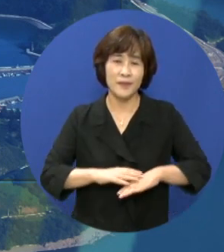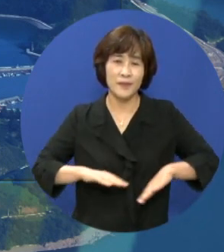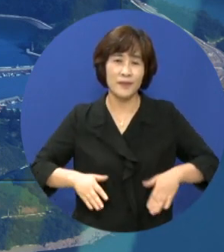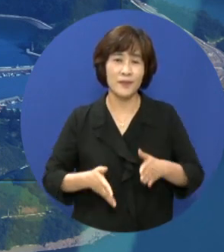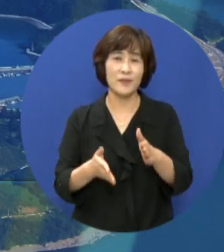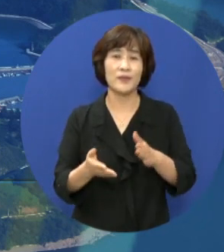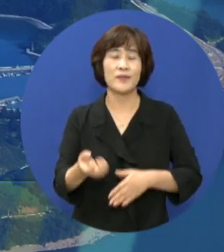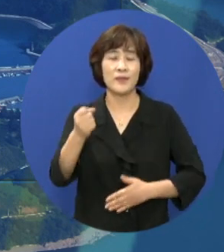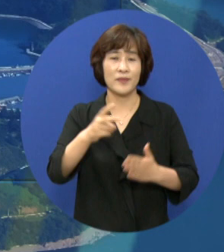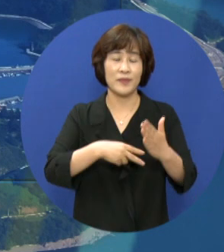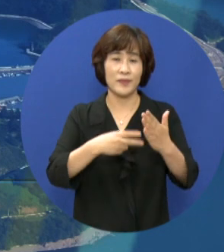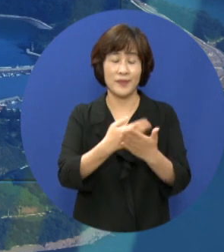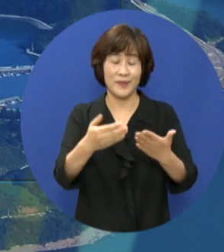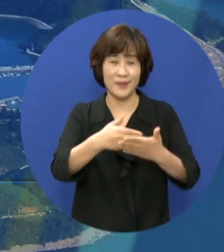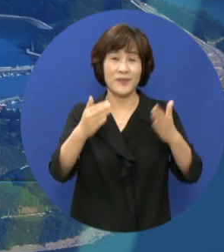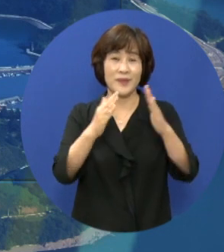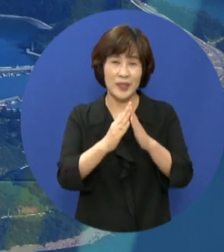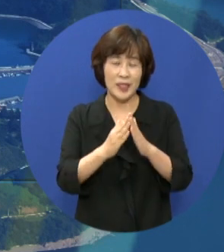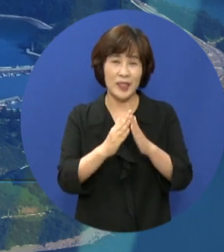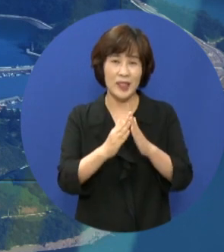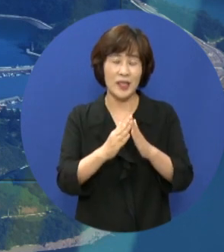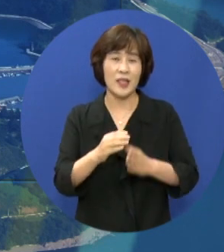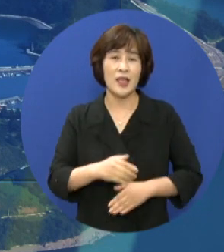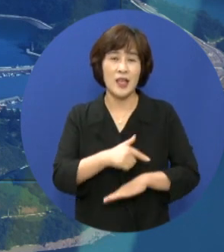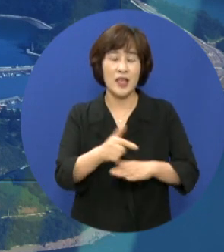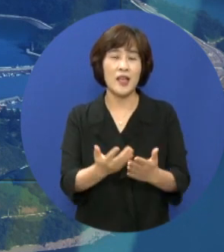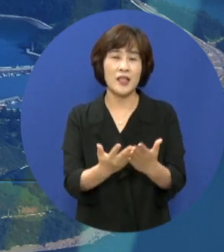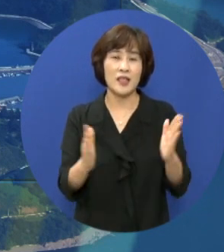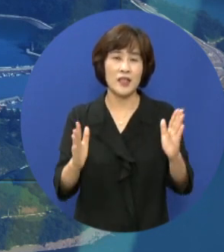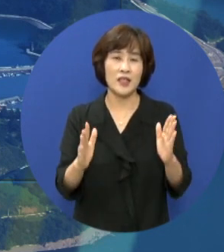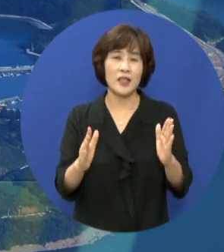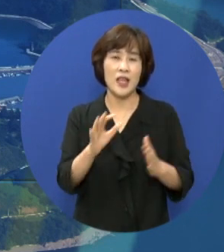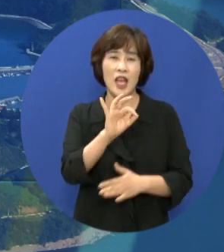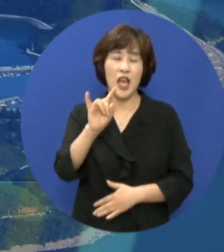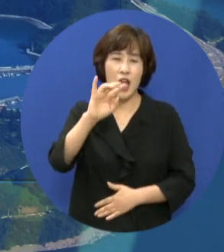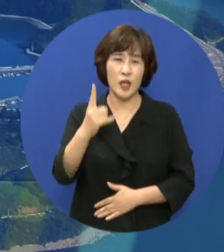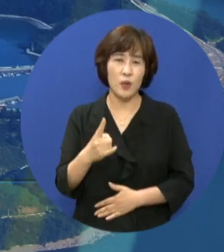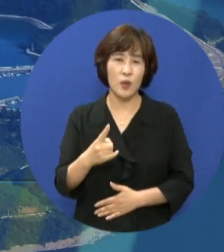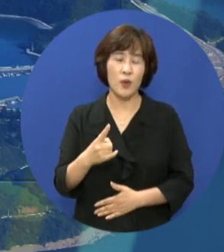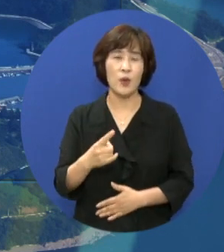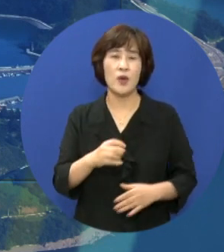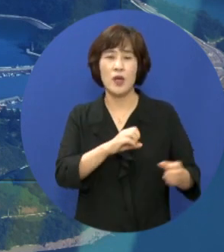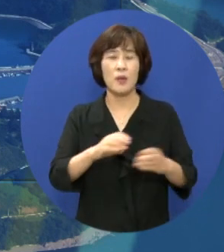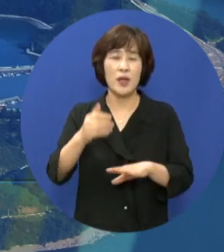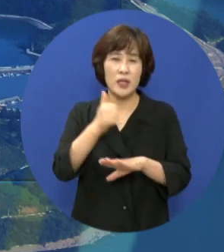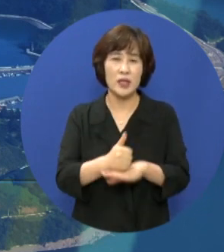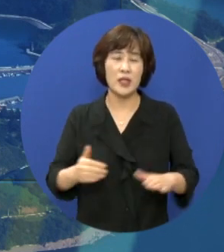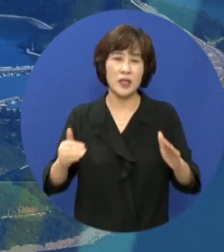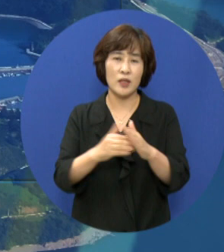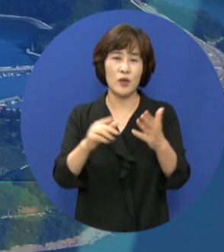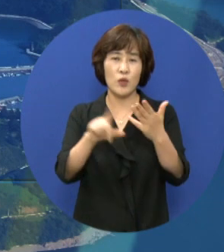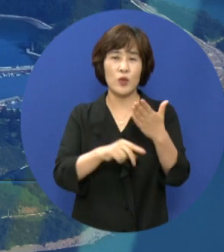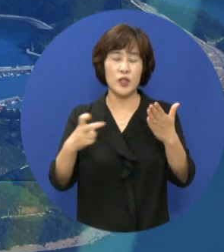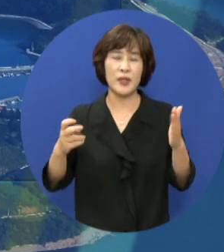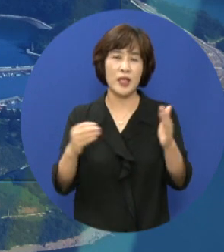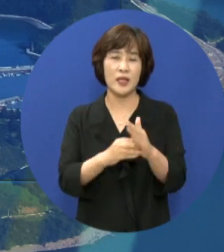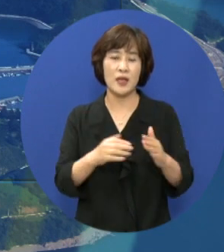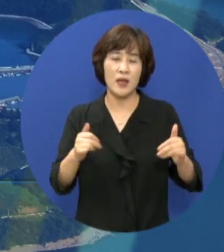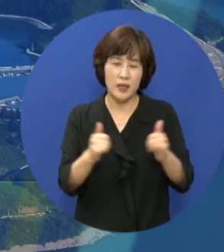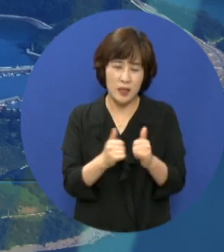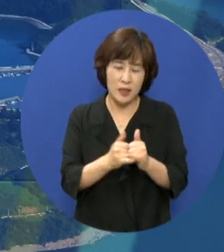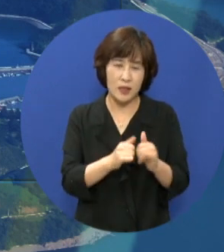편한 볼이 미수다 는 액션 ceo 상질의 컴퓨터를 오는 5월 12일까지 입니다 전쟁 등